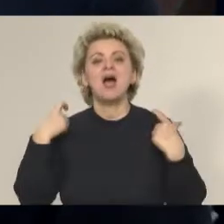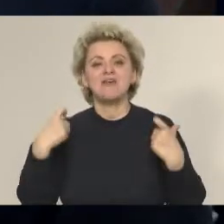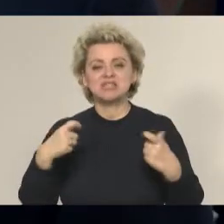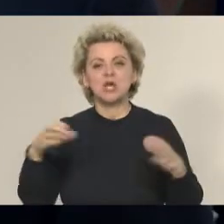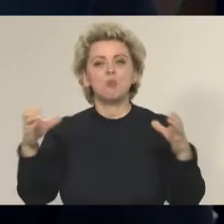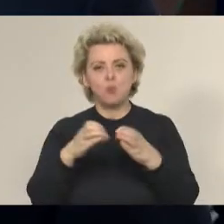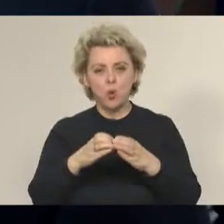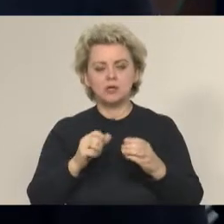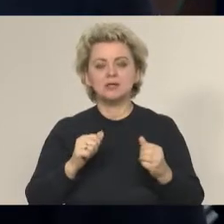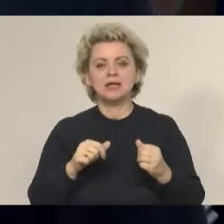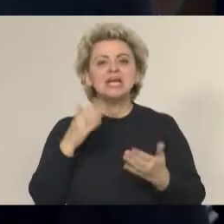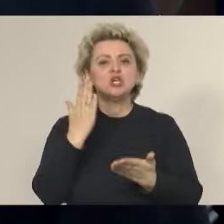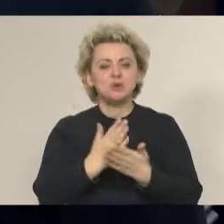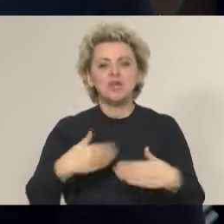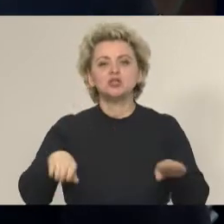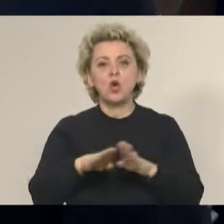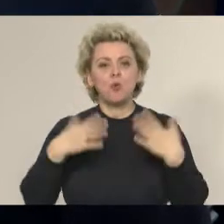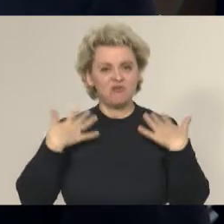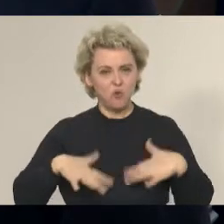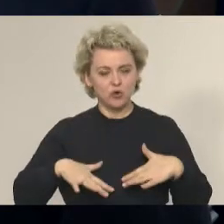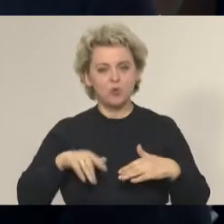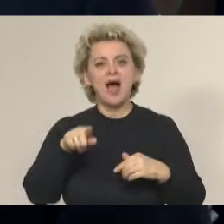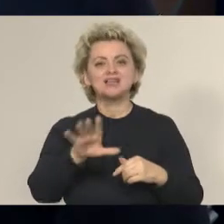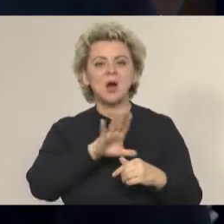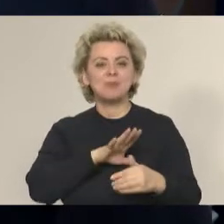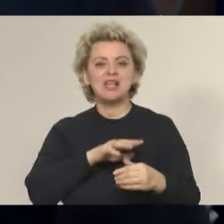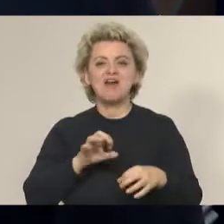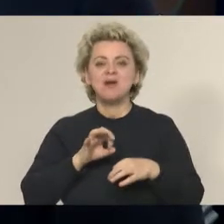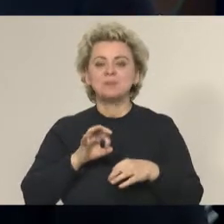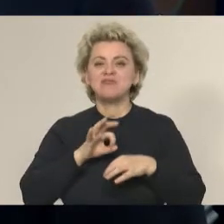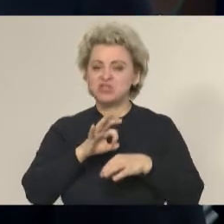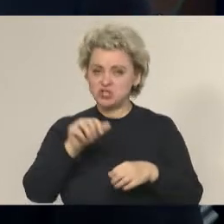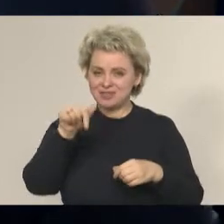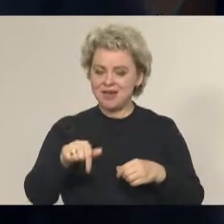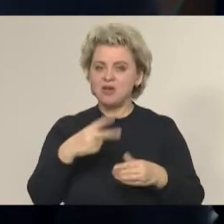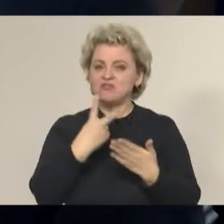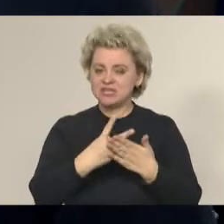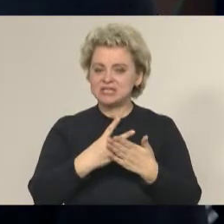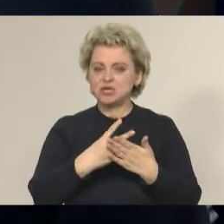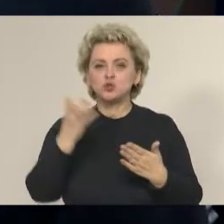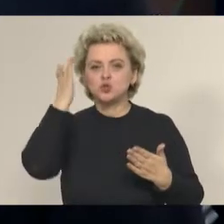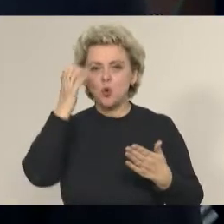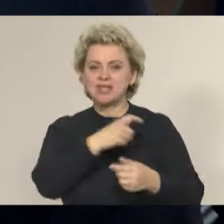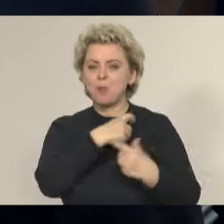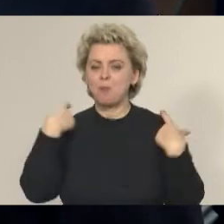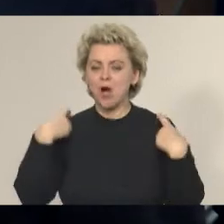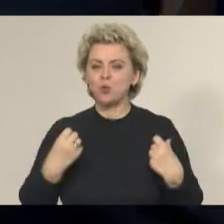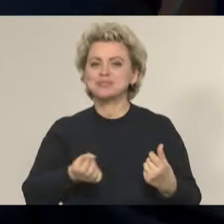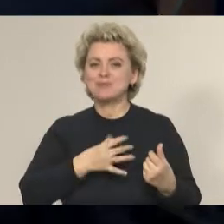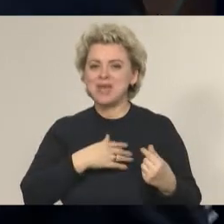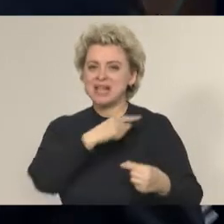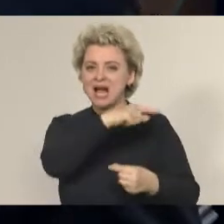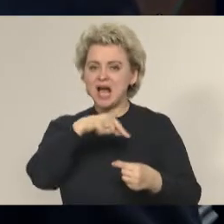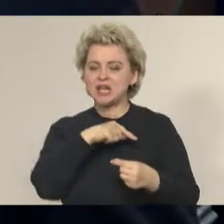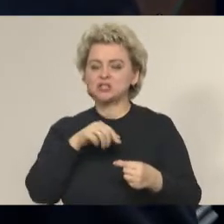полк имел такую форму, то есть она была введена ему в виде черных погон с белыми